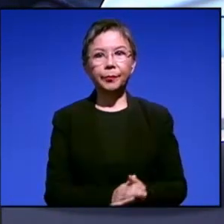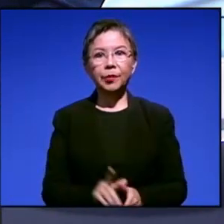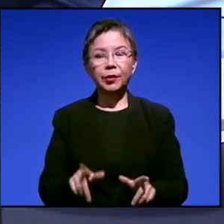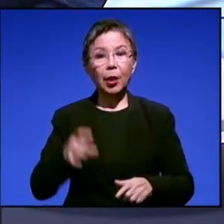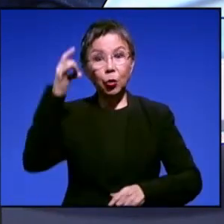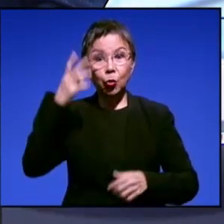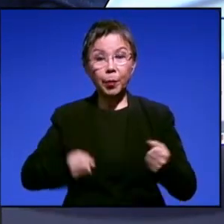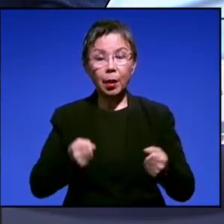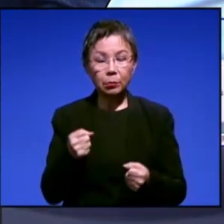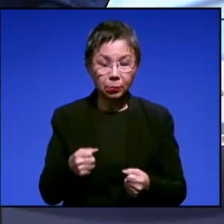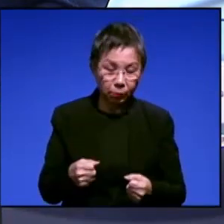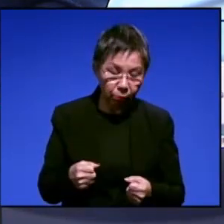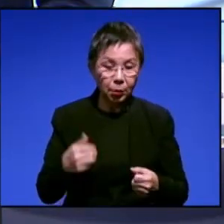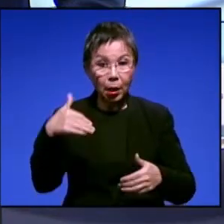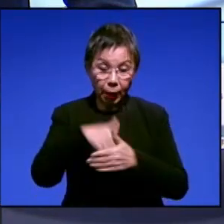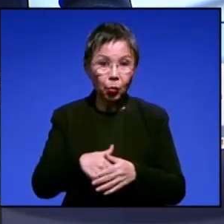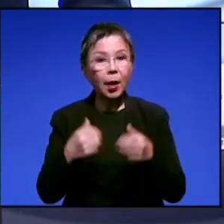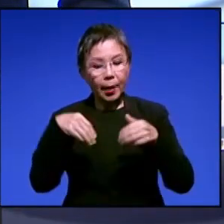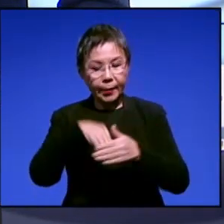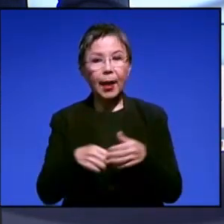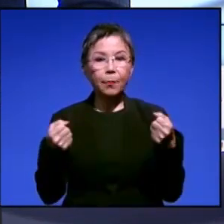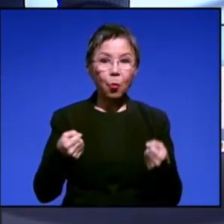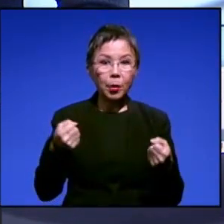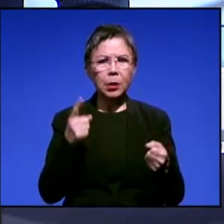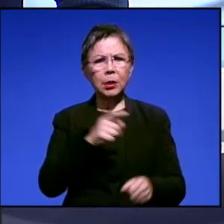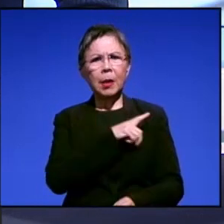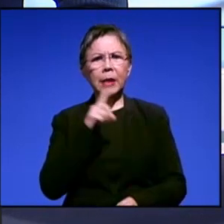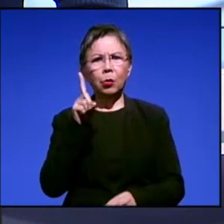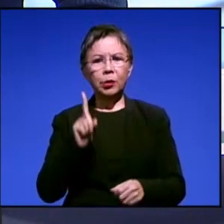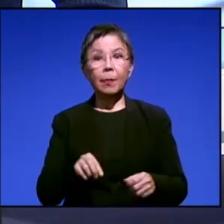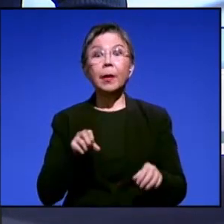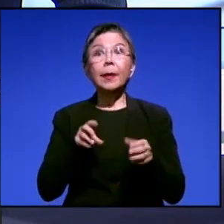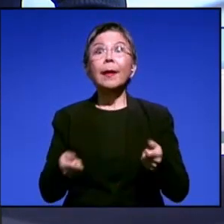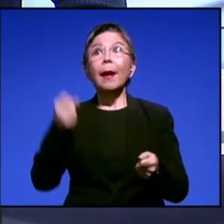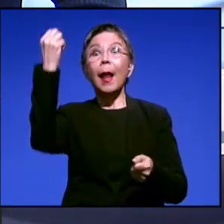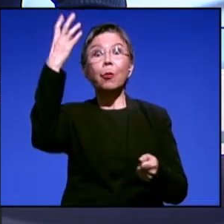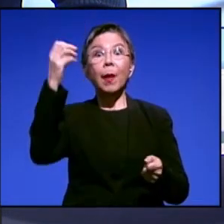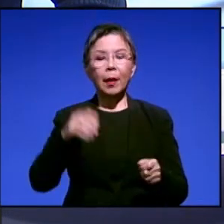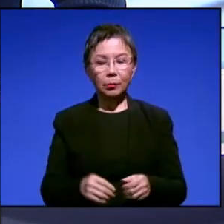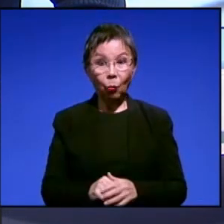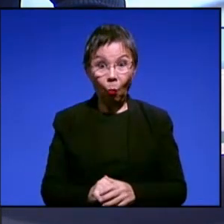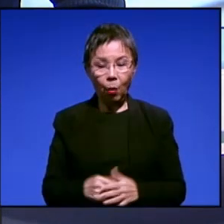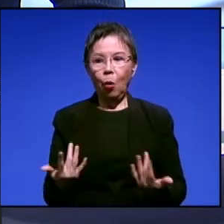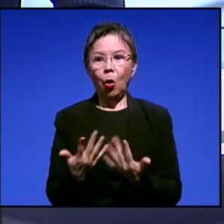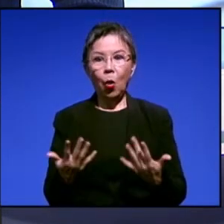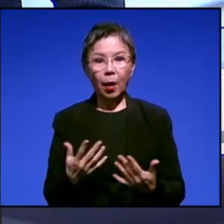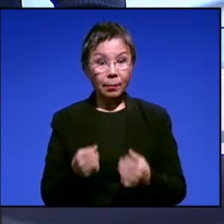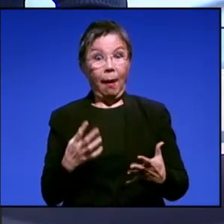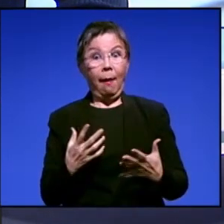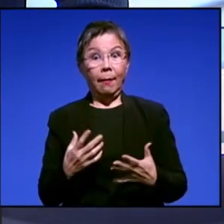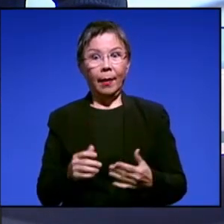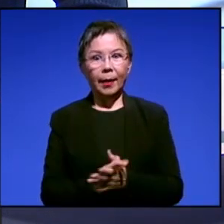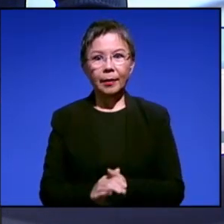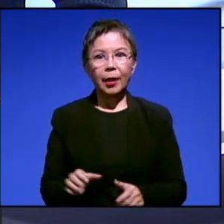Seorang sopir yang tertidur di dalam kendaraan selama hampir satu jam di lampu merah membuat geger warga Kota Bima, Nusa Tenggara